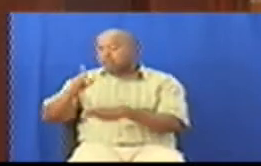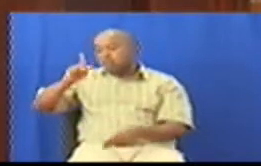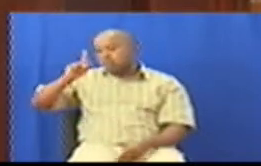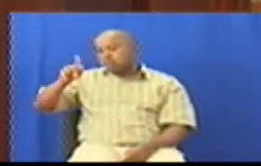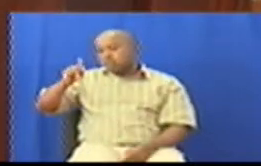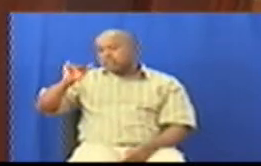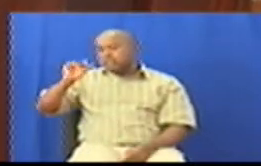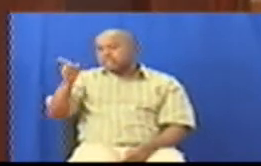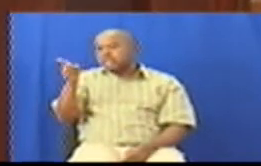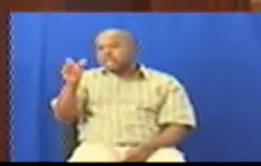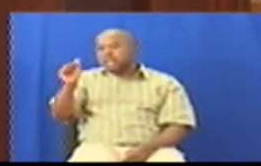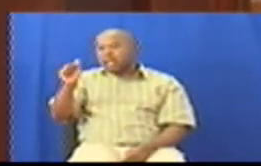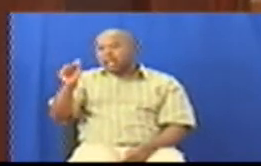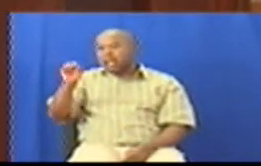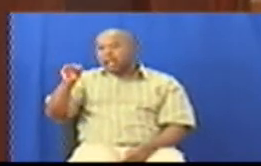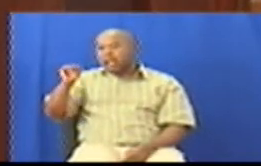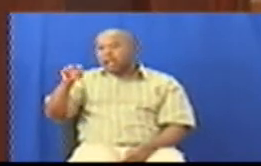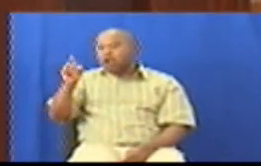milipuko, simuoni,